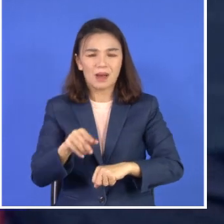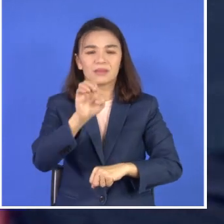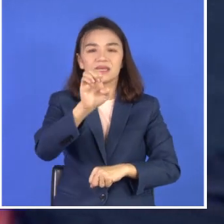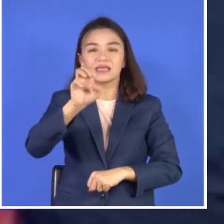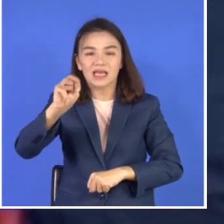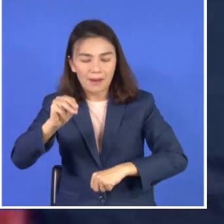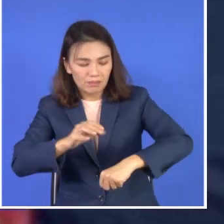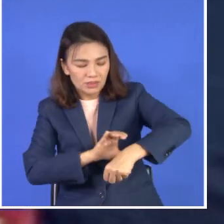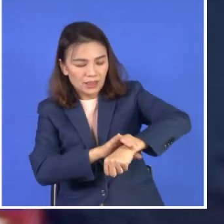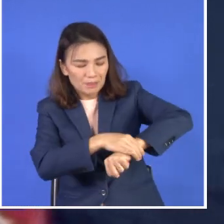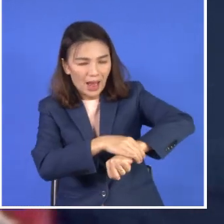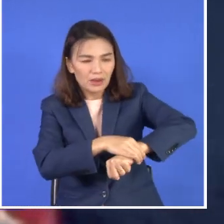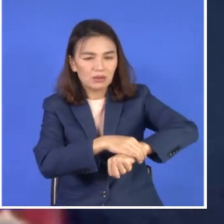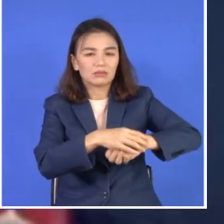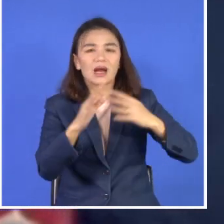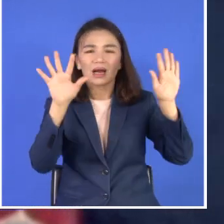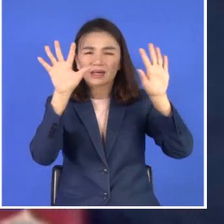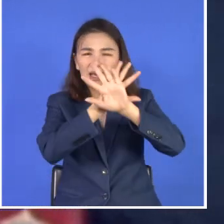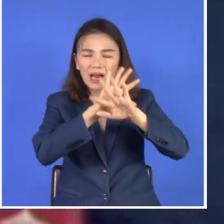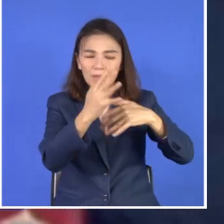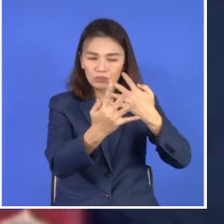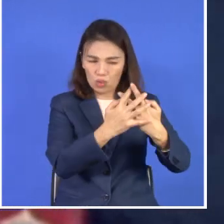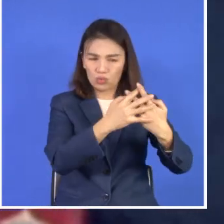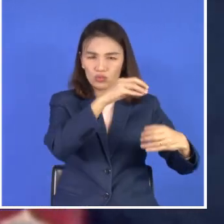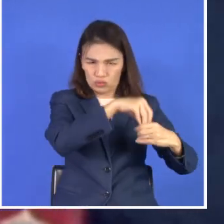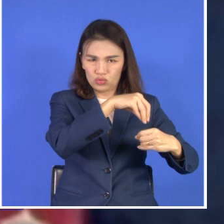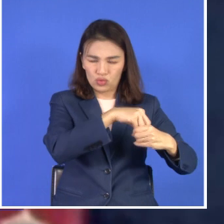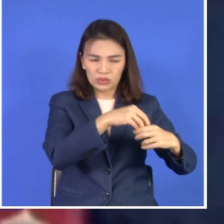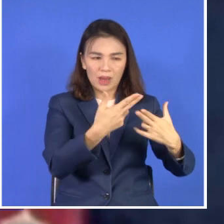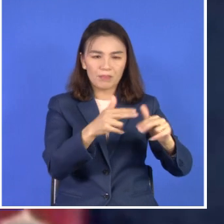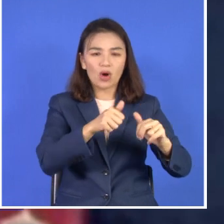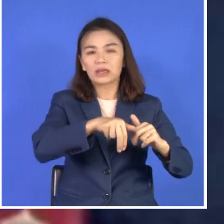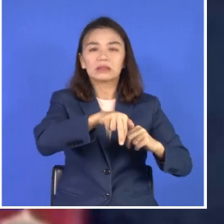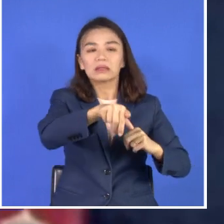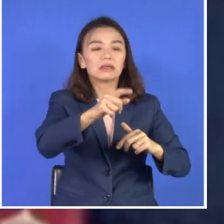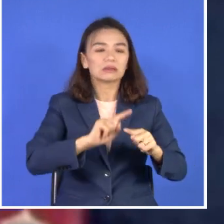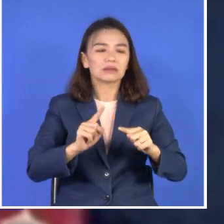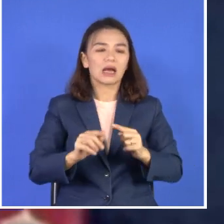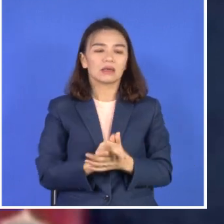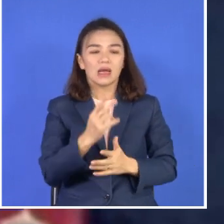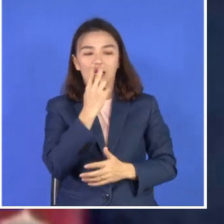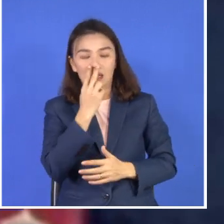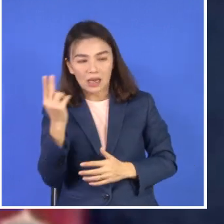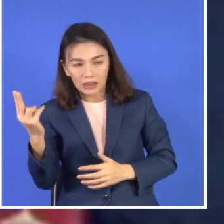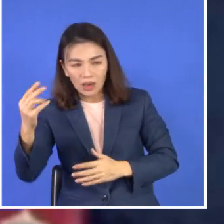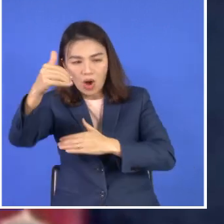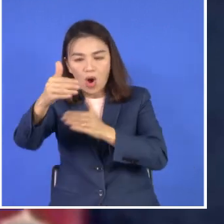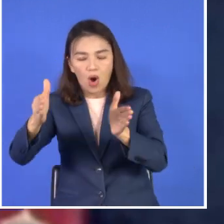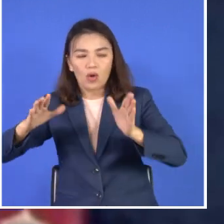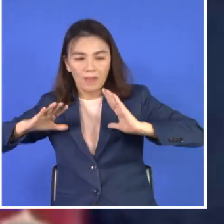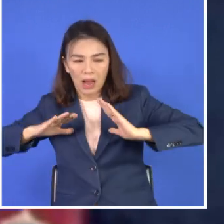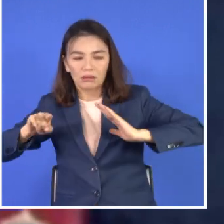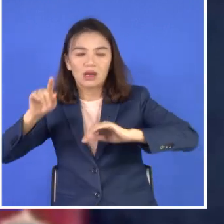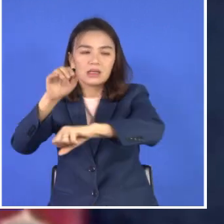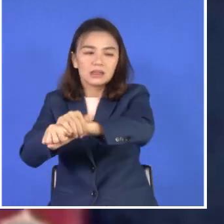อื่นอีกอ่ะค่ะจนในที่สุดเนี่ยนะคะเขาก็เลยนำกำลังเข้าไปจับหมวยบุษราคัมคนนี้ได้ที่ห้องพักไม่มีชื่อที่ศรีราชาแล้วคุมตัว